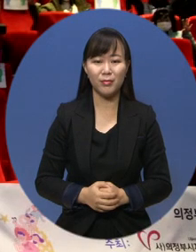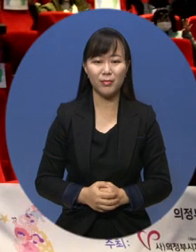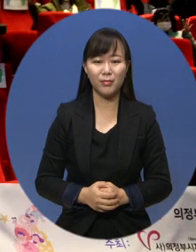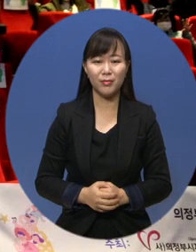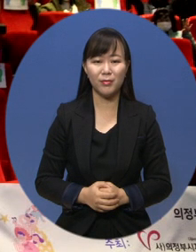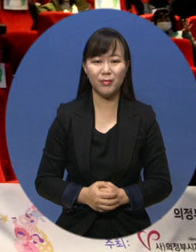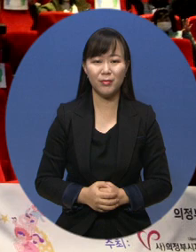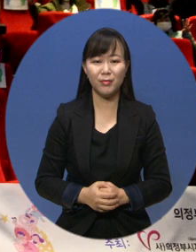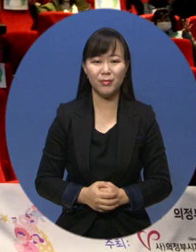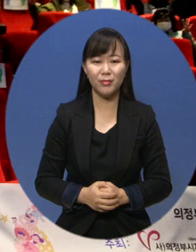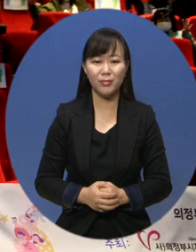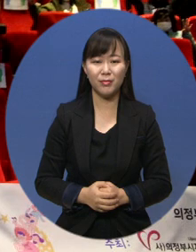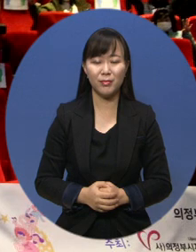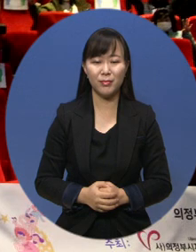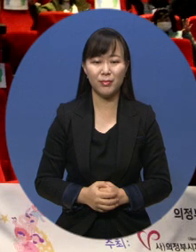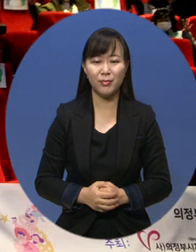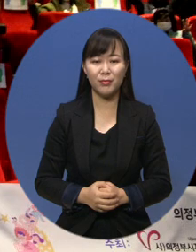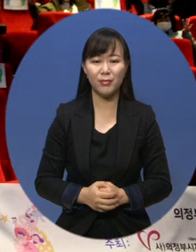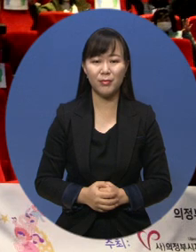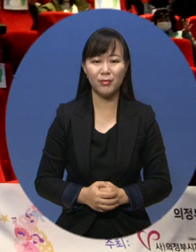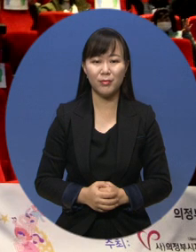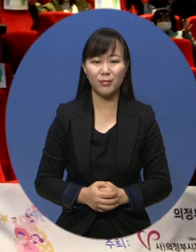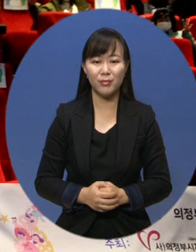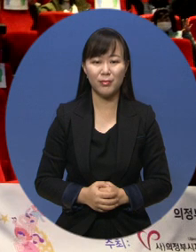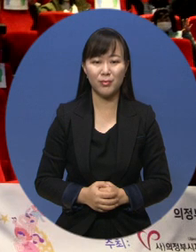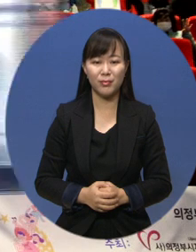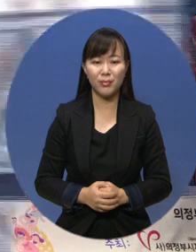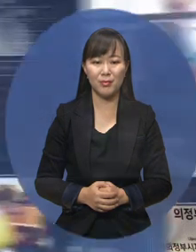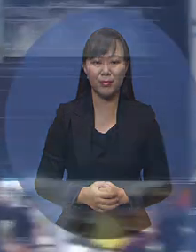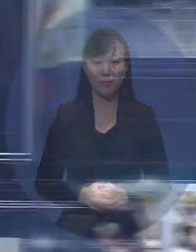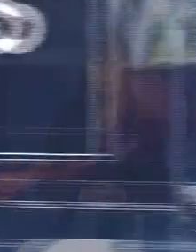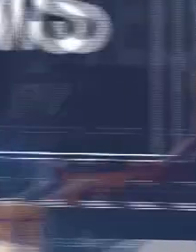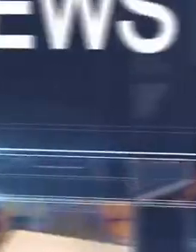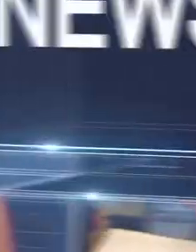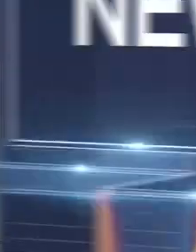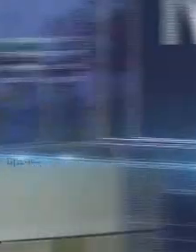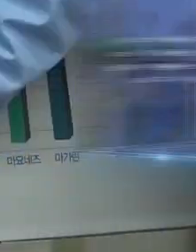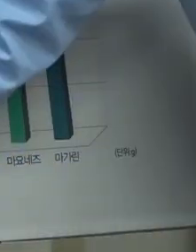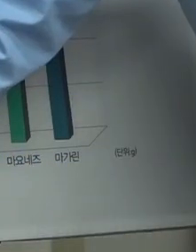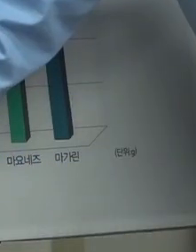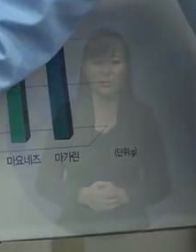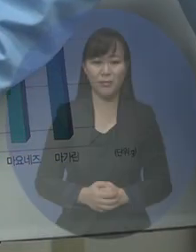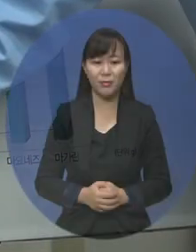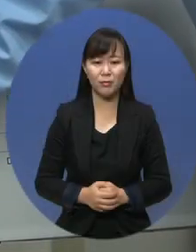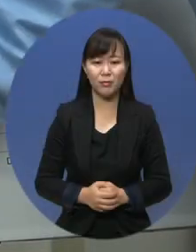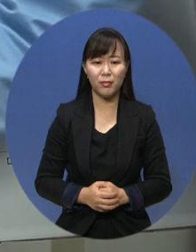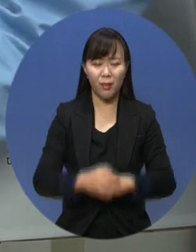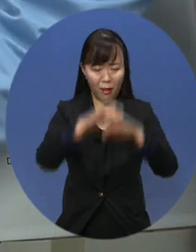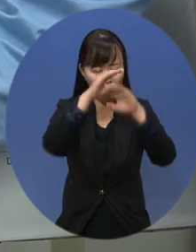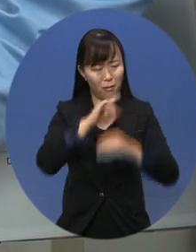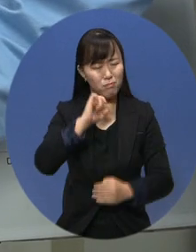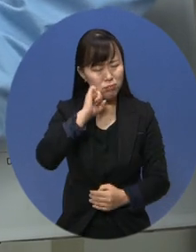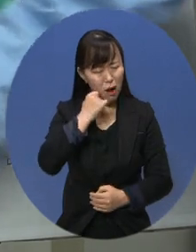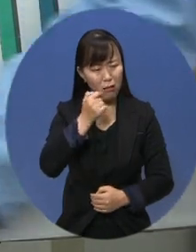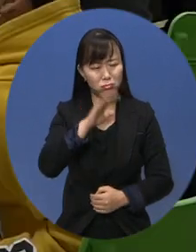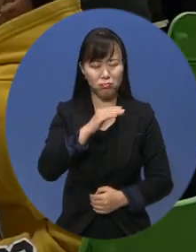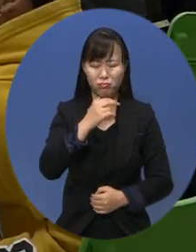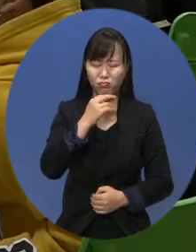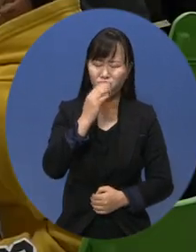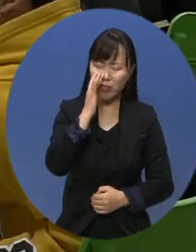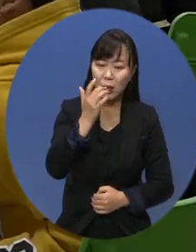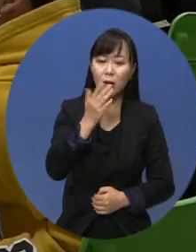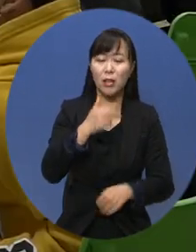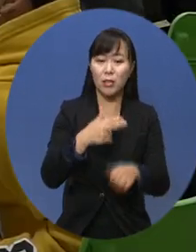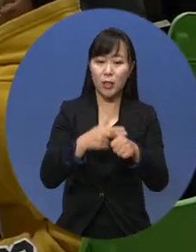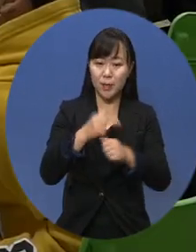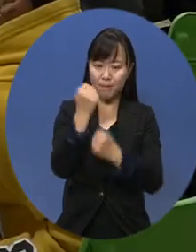복지 tv 경기방송 저은 선입니다 으 어려운 내용이지만 선생님의 말씀에 귀를